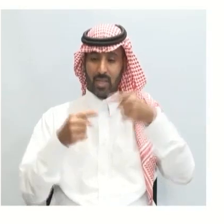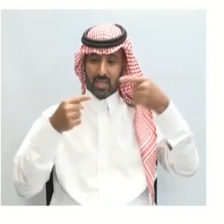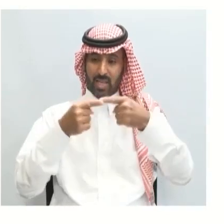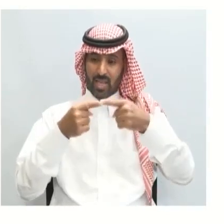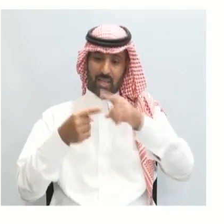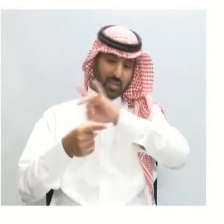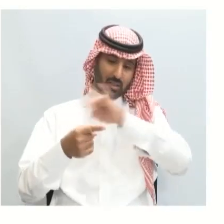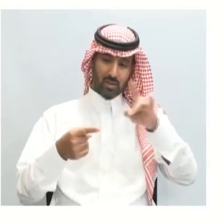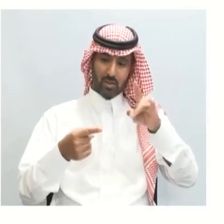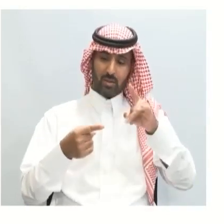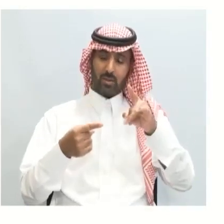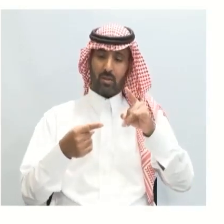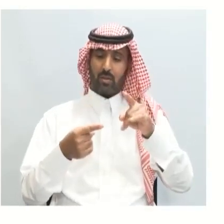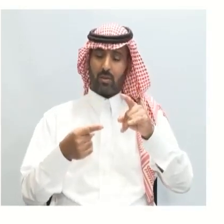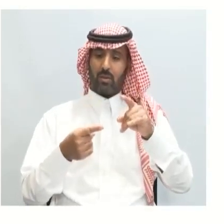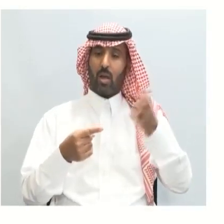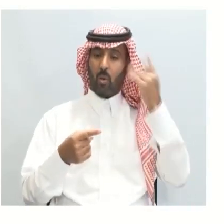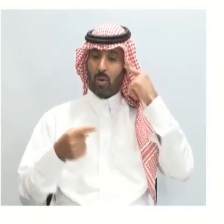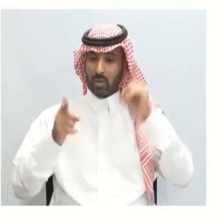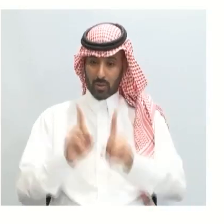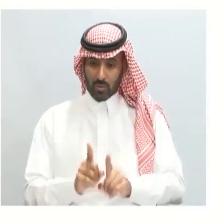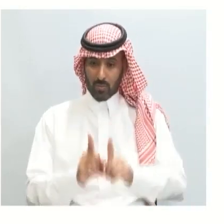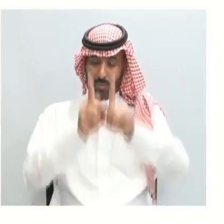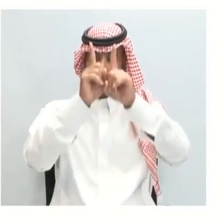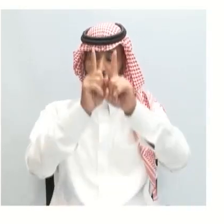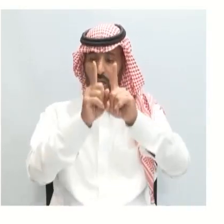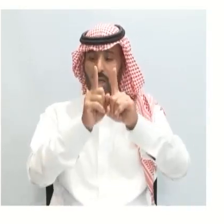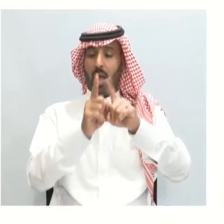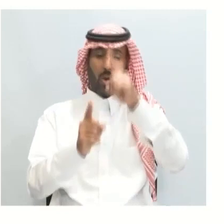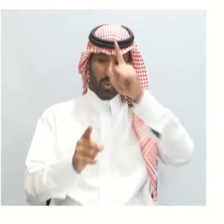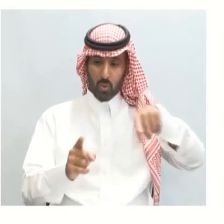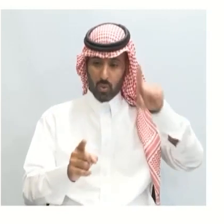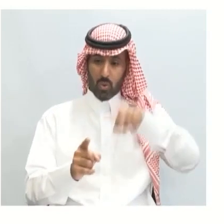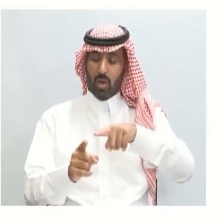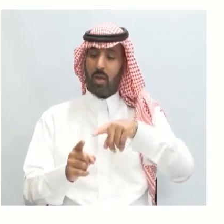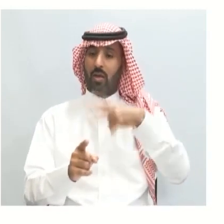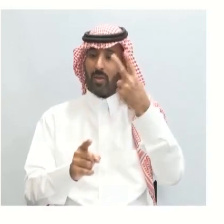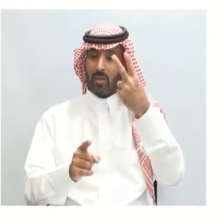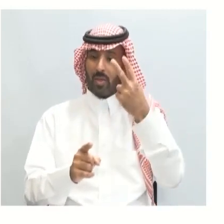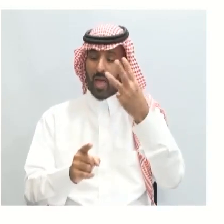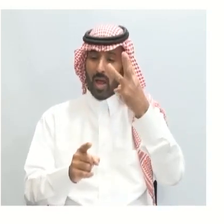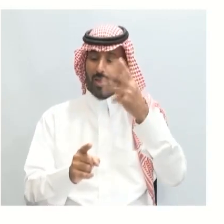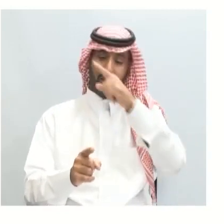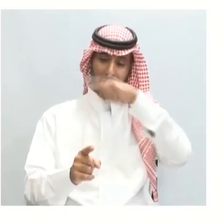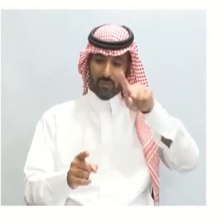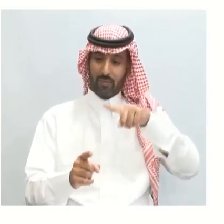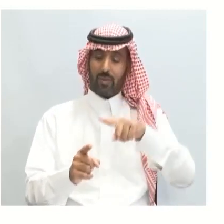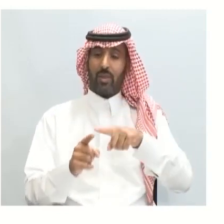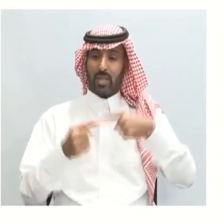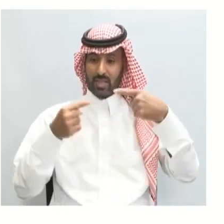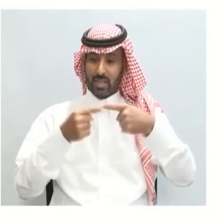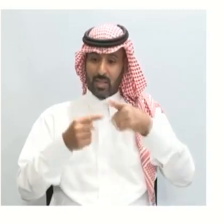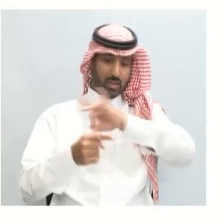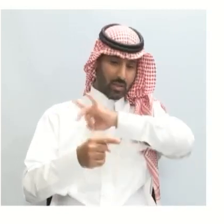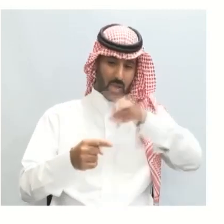ثبوت قانون نحن نعرف انه طردي اذا سنحفظ الثالثه ايضا استخدمنا